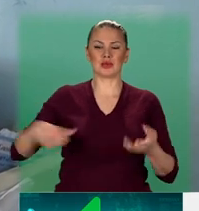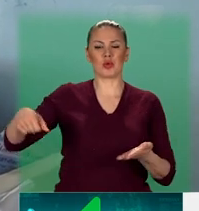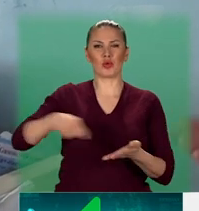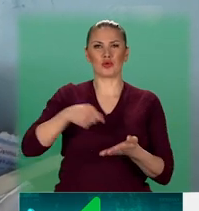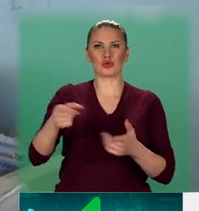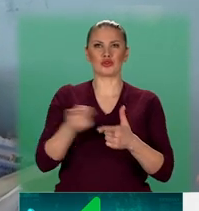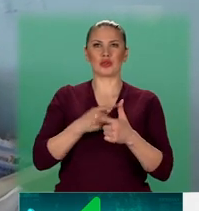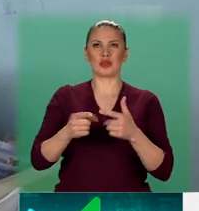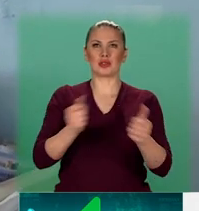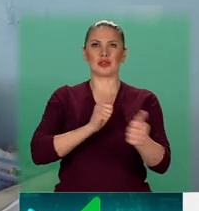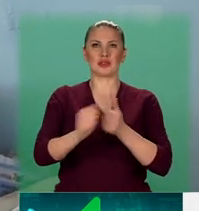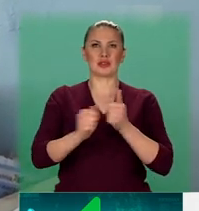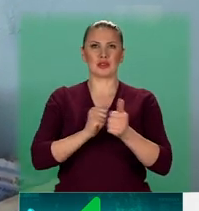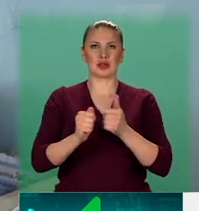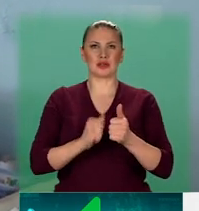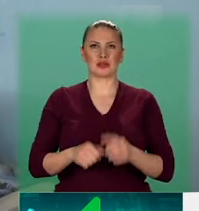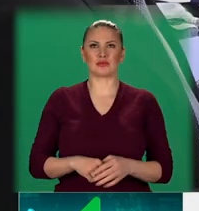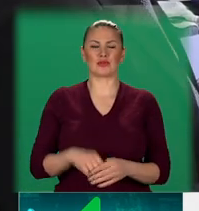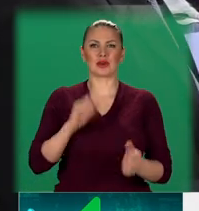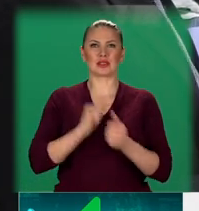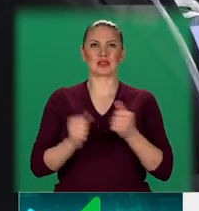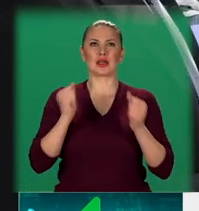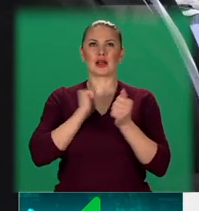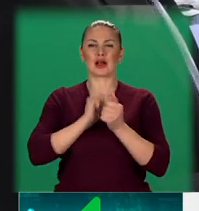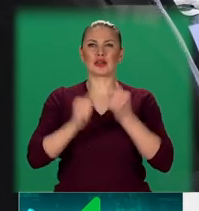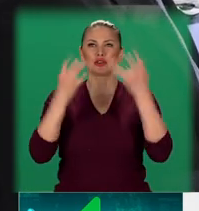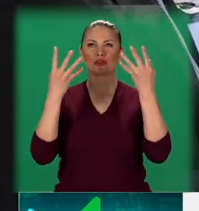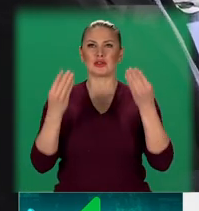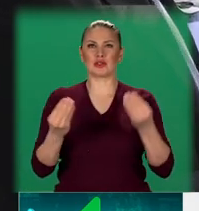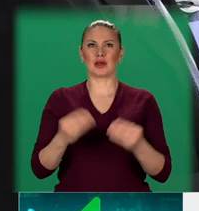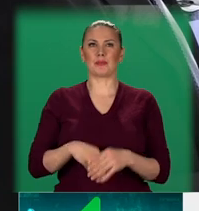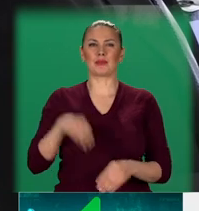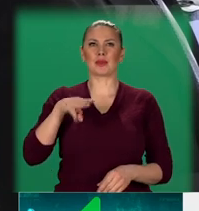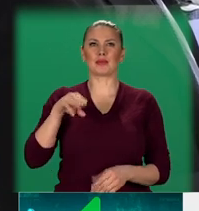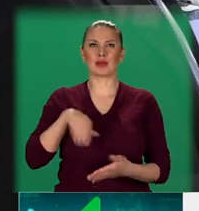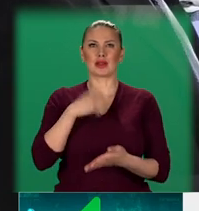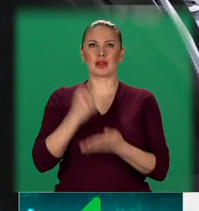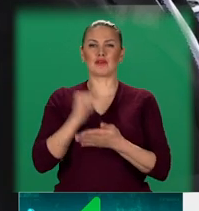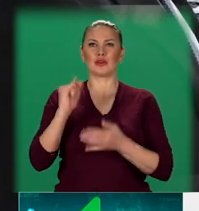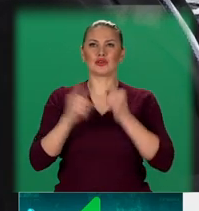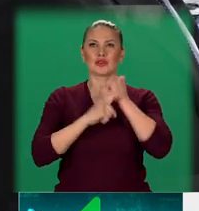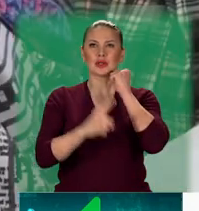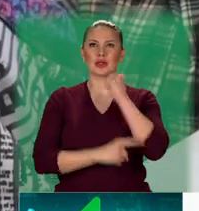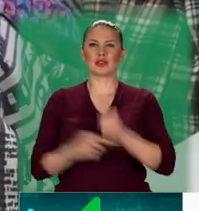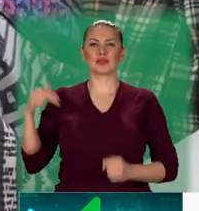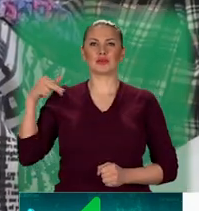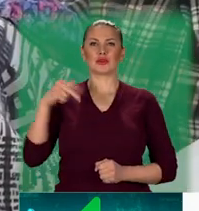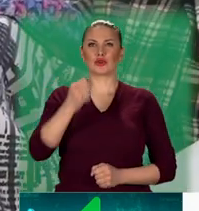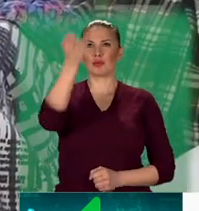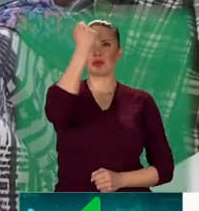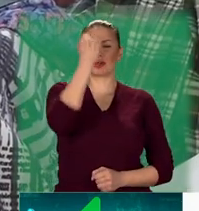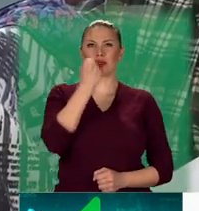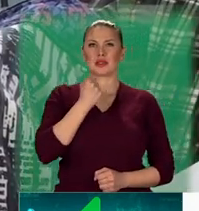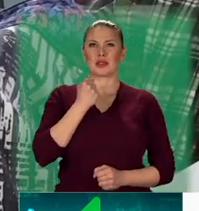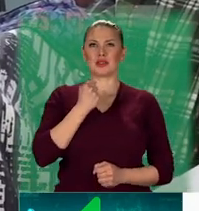утюгом и обязательно стирать в конце каждого дня. Мэр Южно-Сахалинска Сергей Надсадин пришел поблагодарить коллектив за выпуск товара